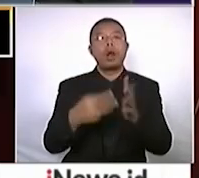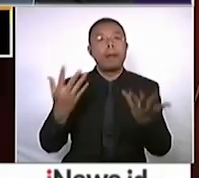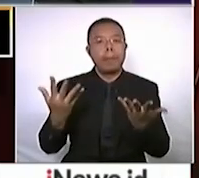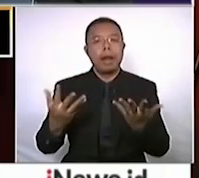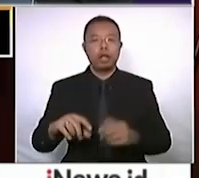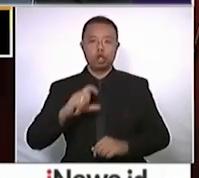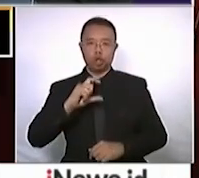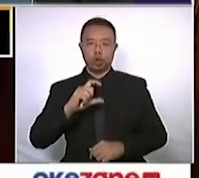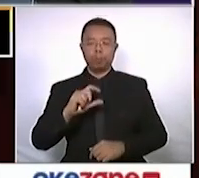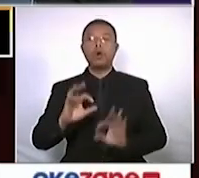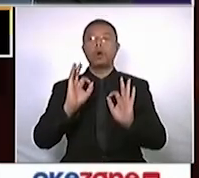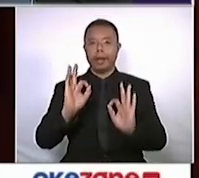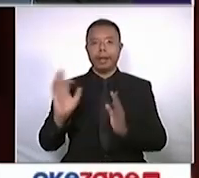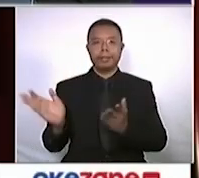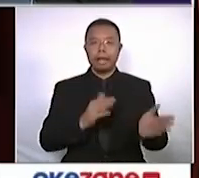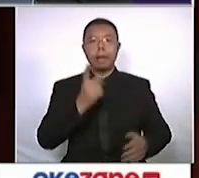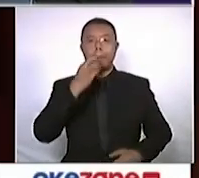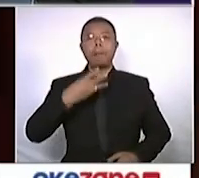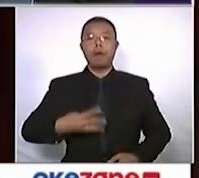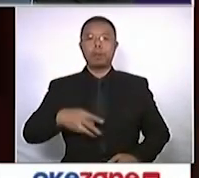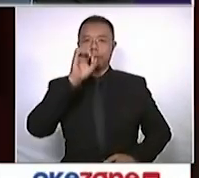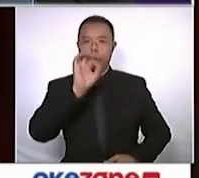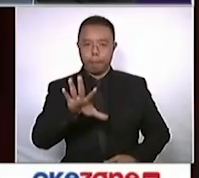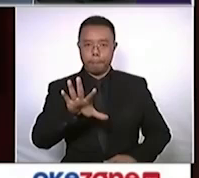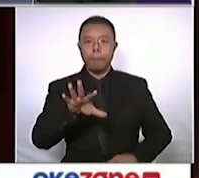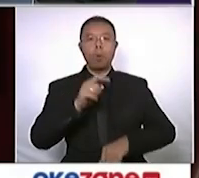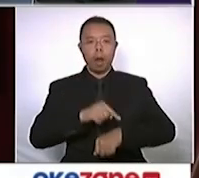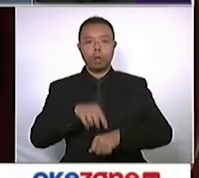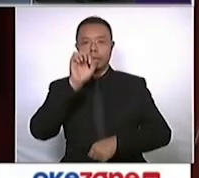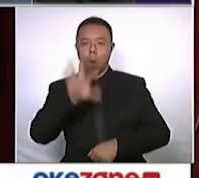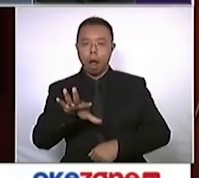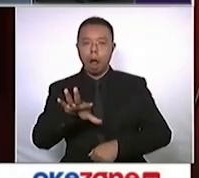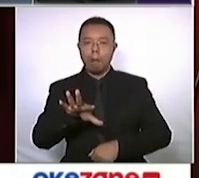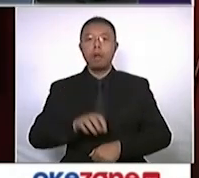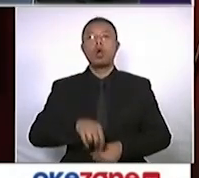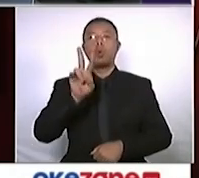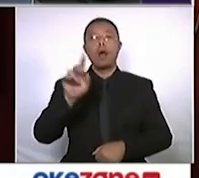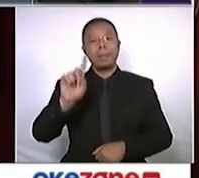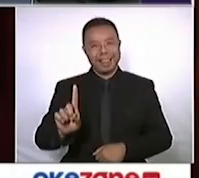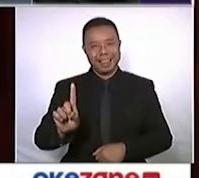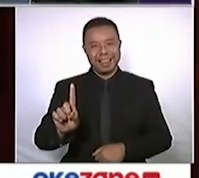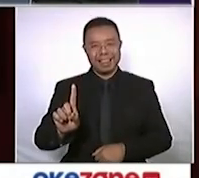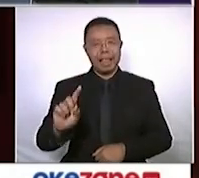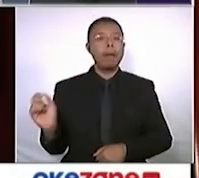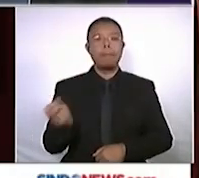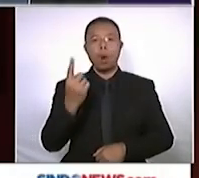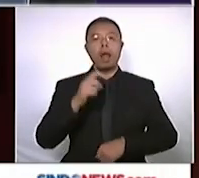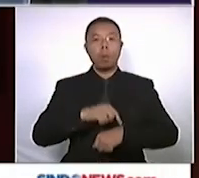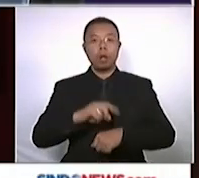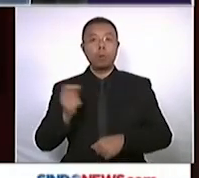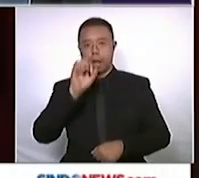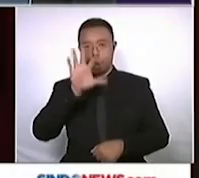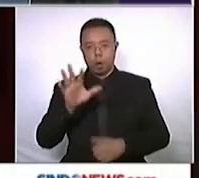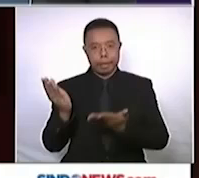Cukup? Cukup Bapak? Baik. Baik. Silakan Bapak Mahfud untuk menjawab. Waktu Anda untuk menjawab adalah 2 menit. Kita akan mulai